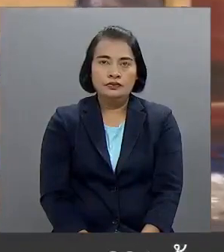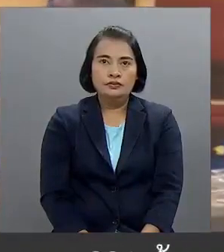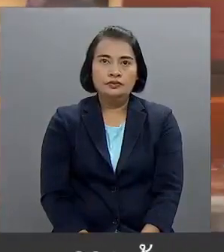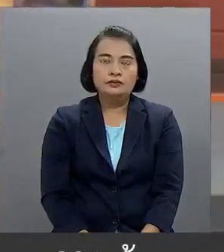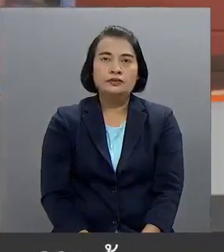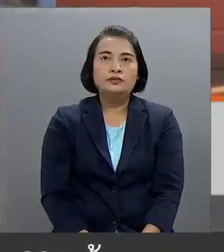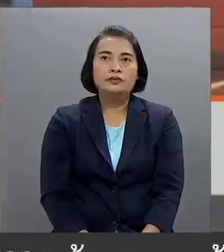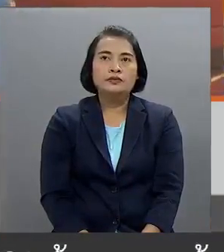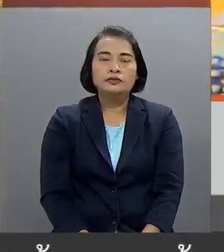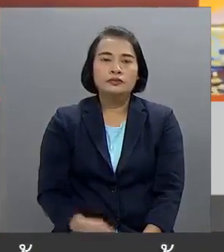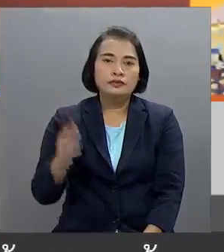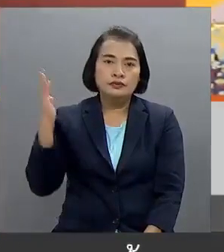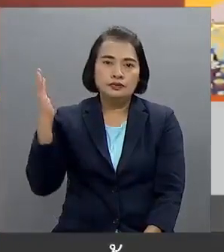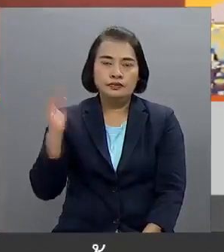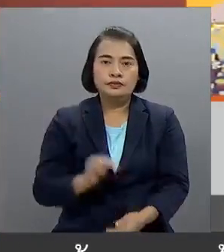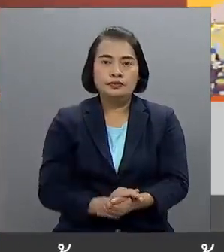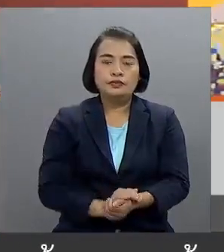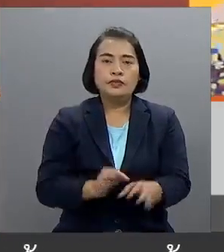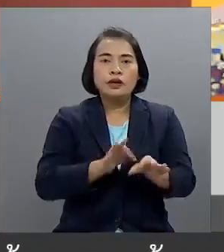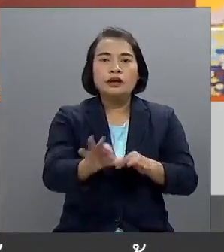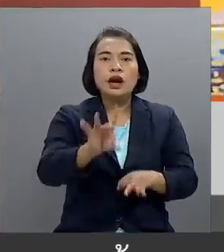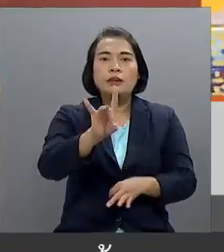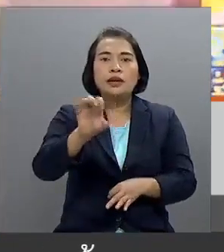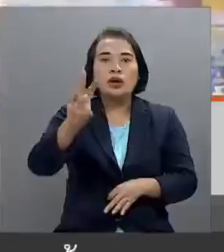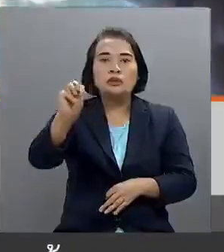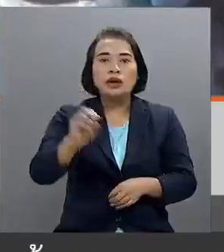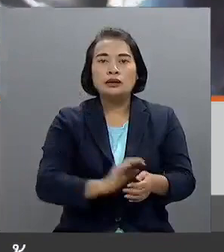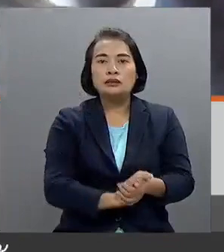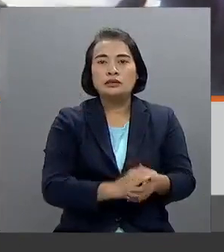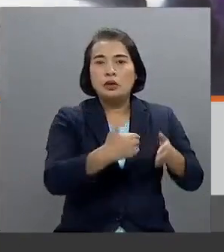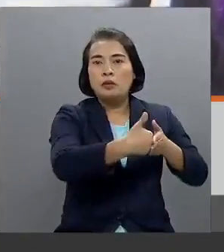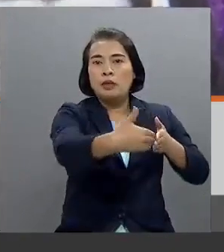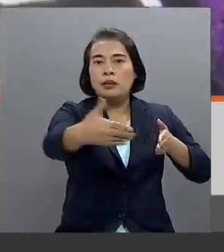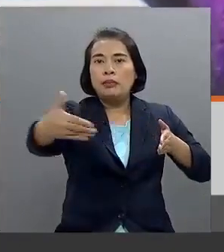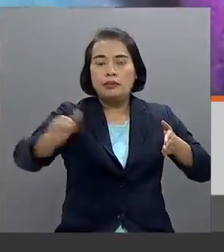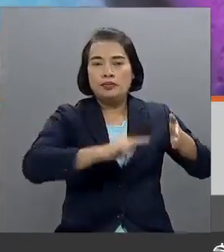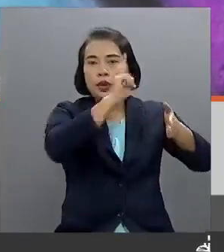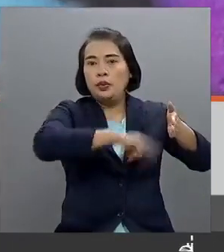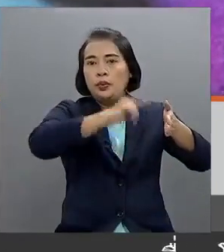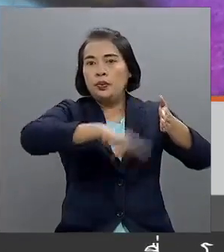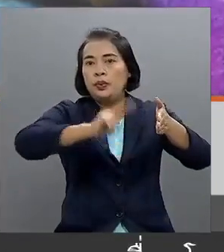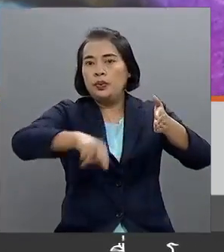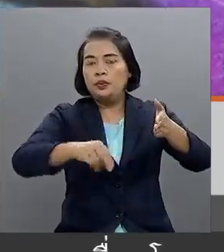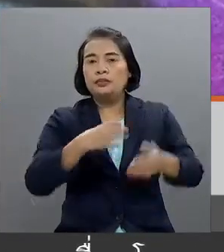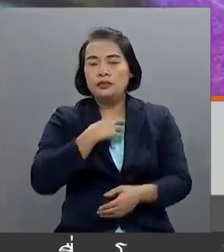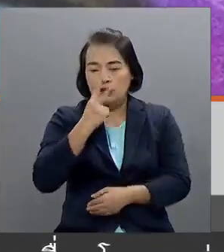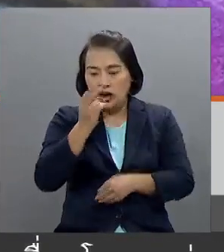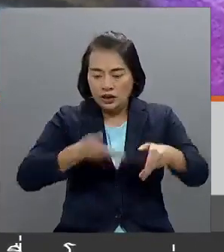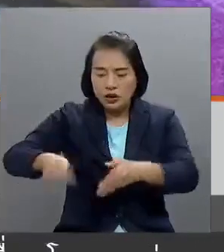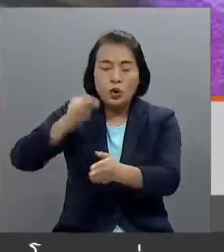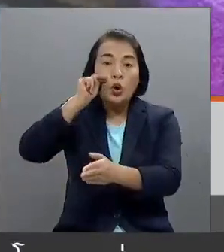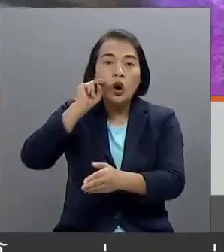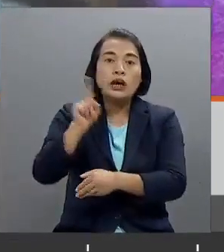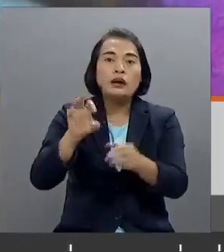แนวกำแพงกว่า800เมตรเต็มไปด้วยสีสันแบ่งโซนเล่าภาพฝันที่อยากเห็นคลองวัดยานวาย่านสาทรกลับมาส